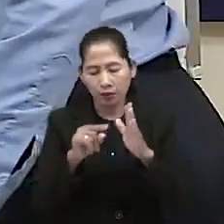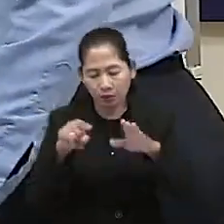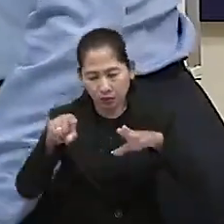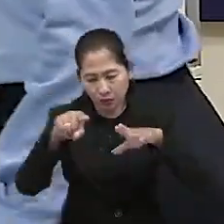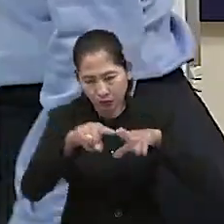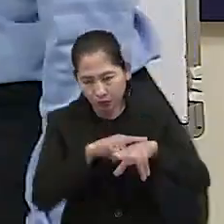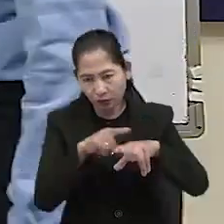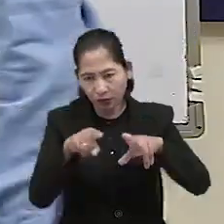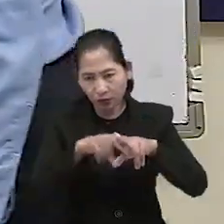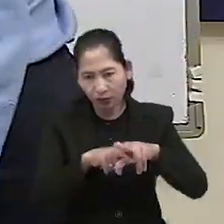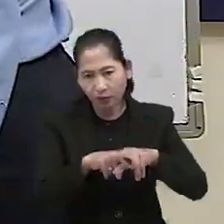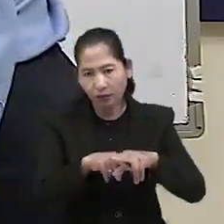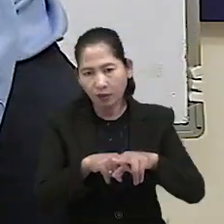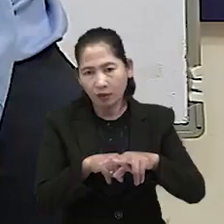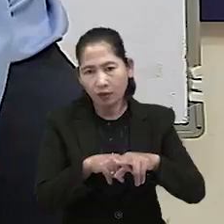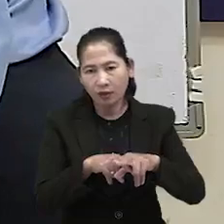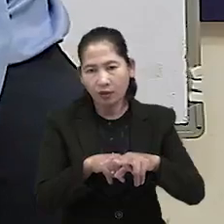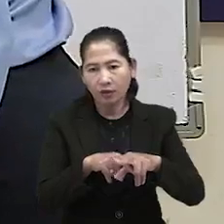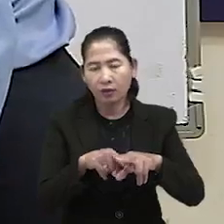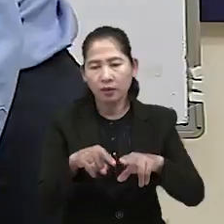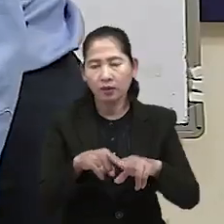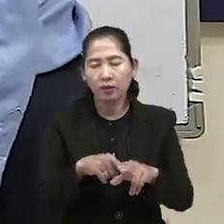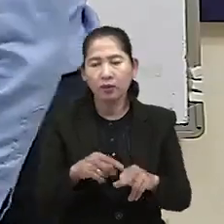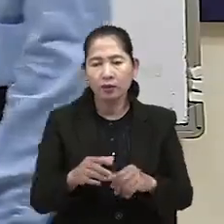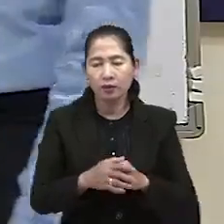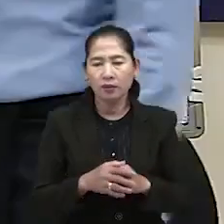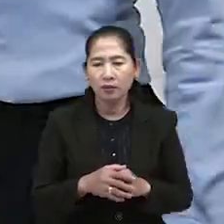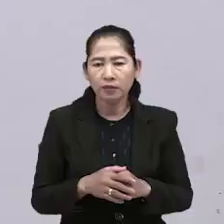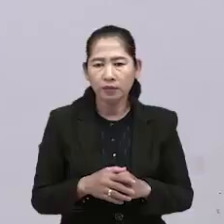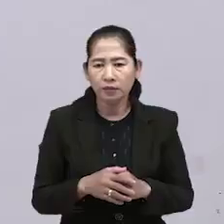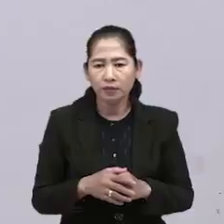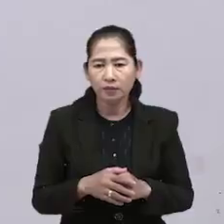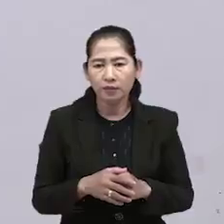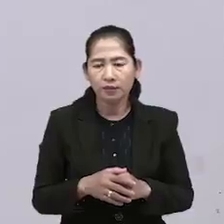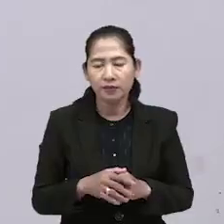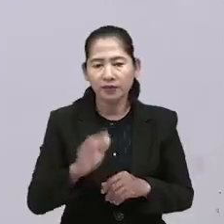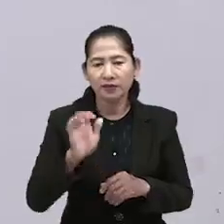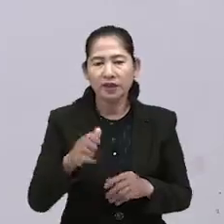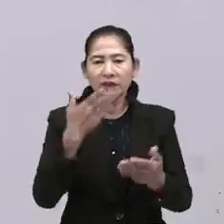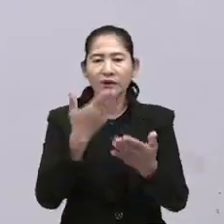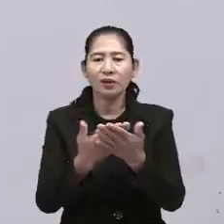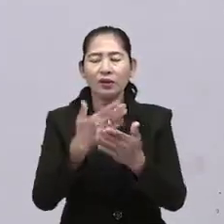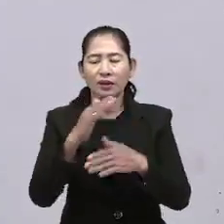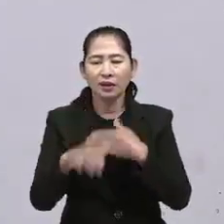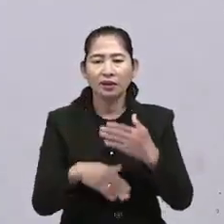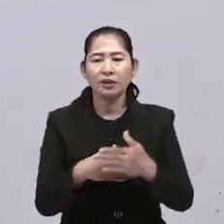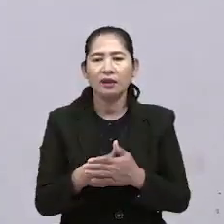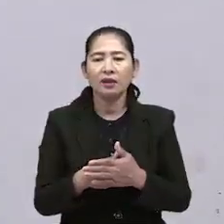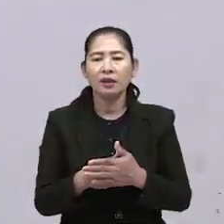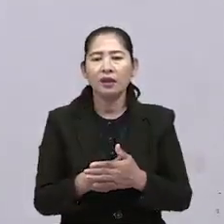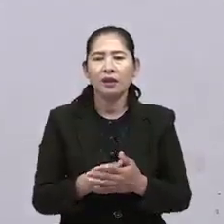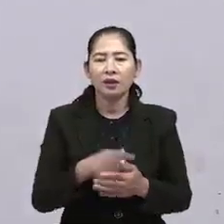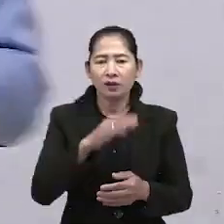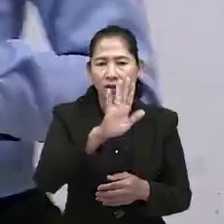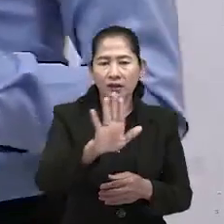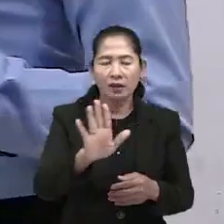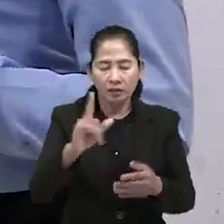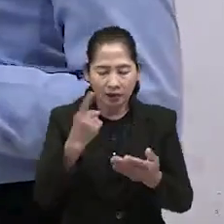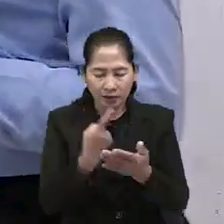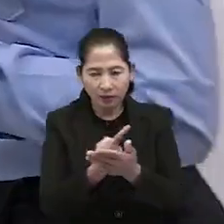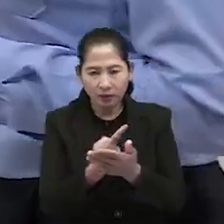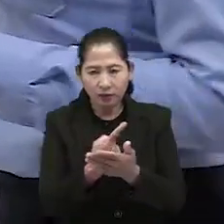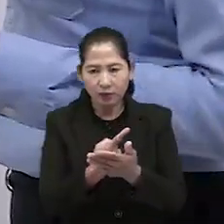ក្រោយណាកូនណាចឹងតានេះក៏គូដែរចាហើយនេះគូដូចគ្នាចាអរគុណចាងកូនទាំងអស់គ្នាអំបញ្ញមិញគឺកូនបានចូលរួមក្នុង